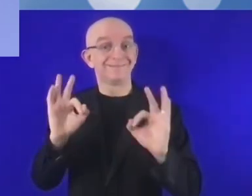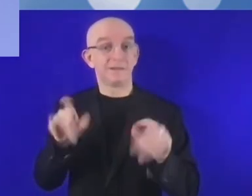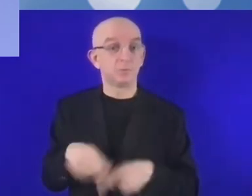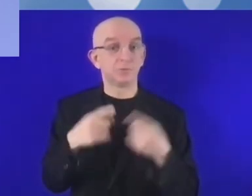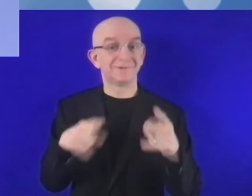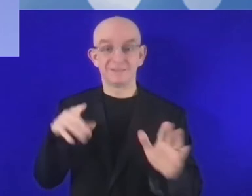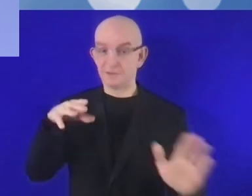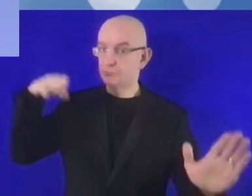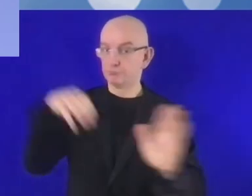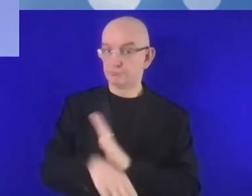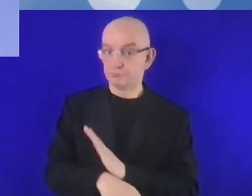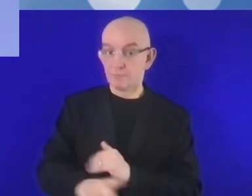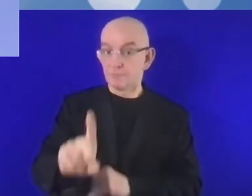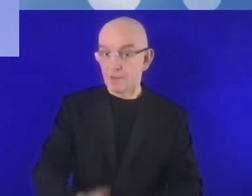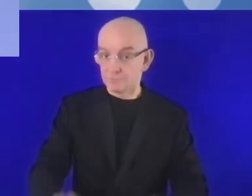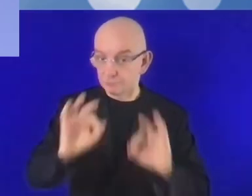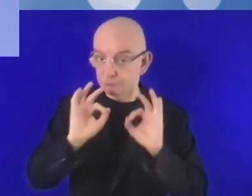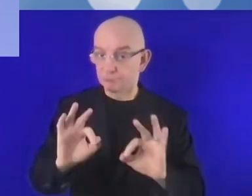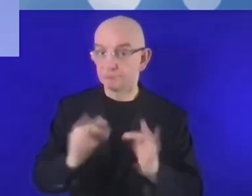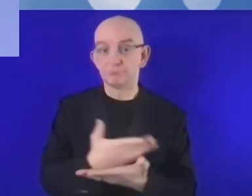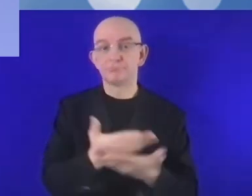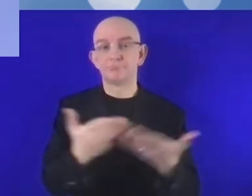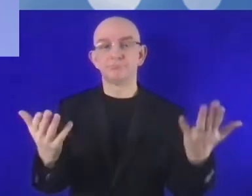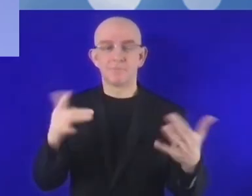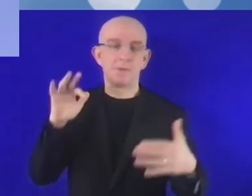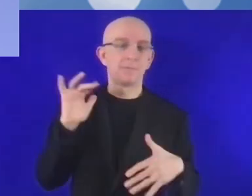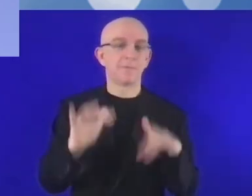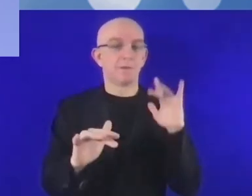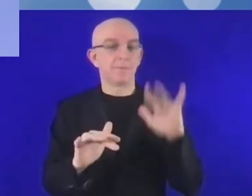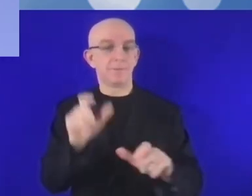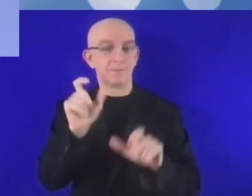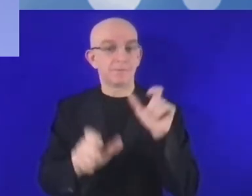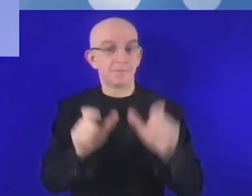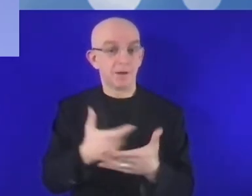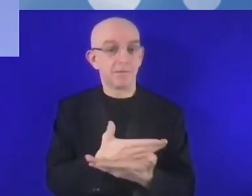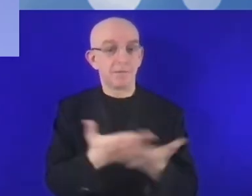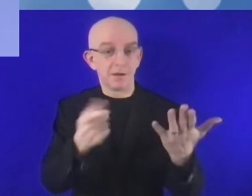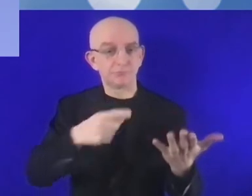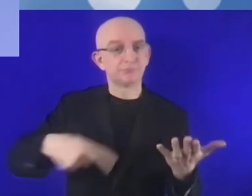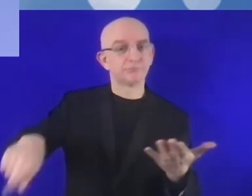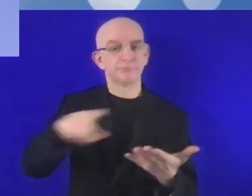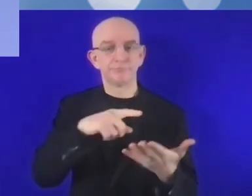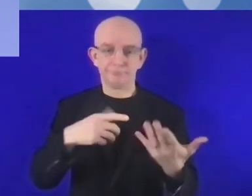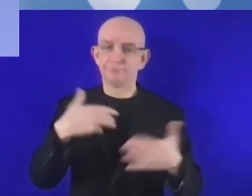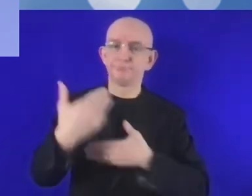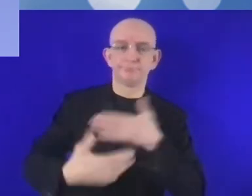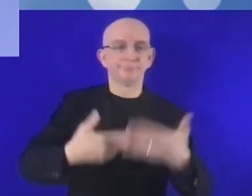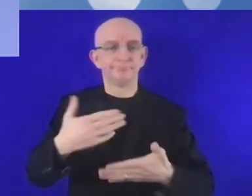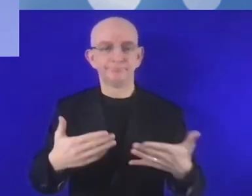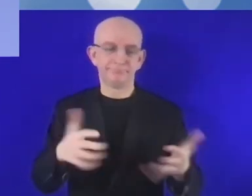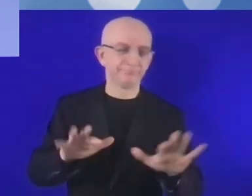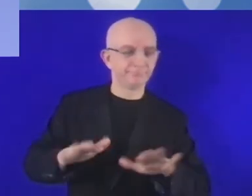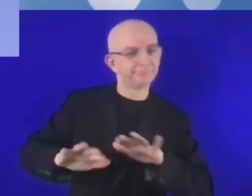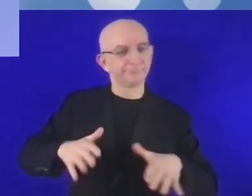جودة الموسيقى حول العالم. بلايين من الناس يوميا يسمعون ويستمعون إلى موسيقى